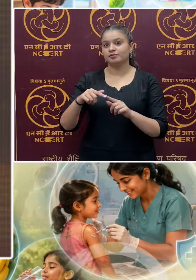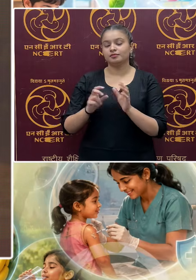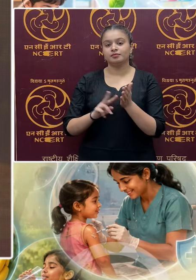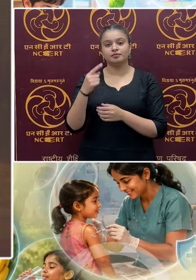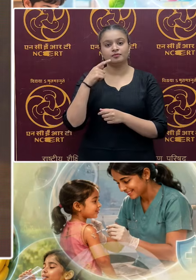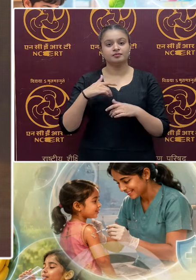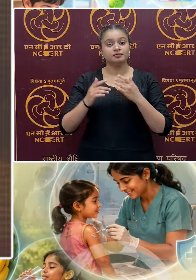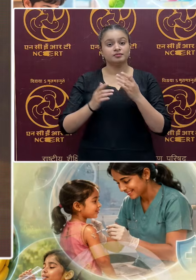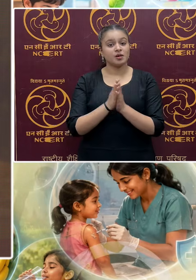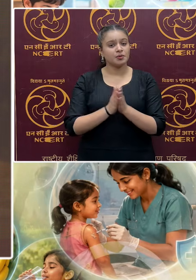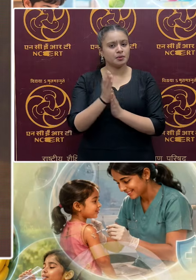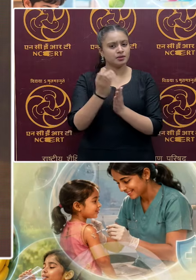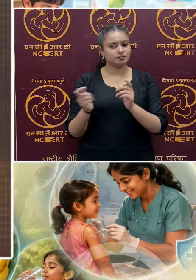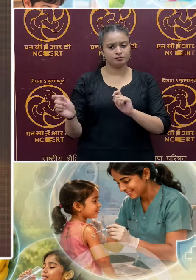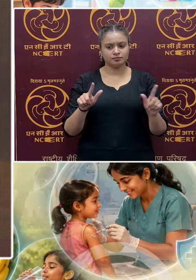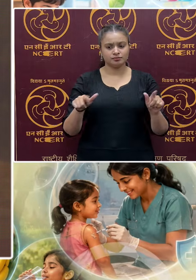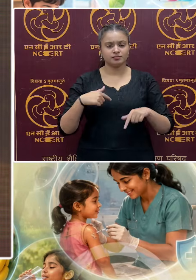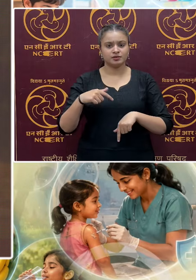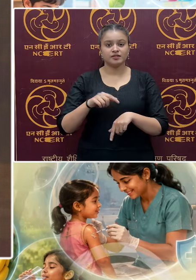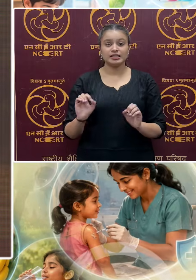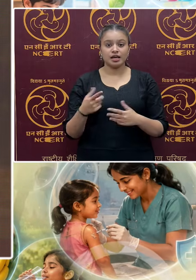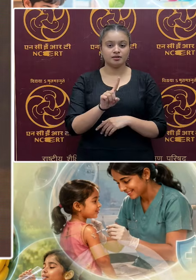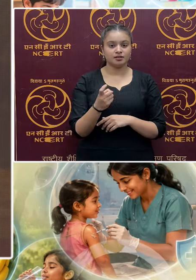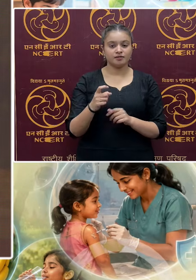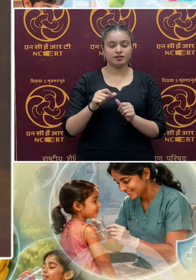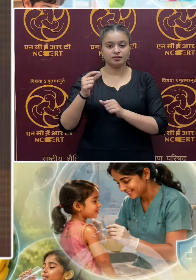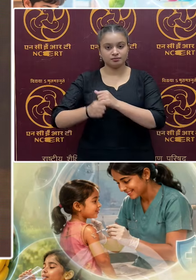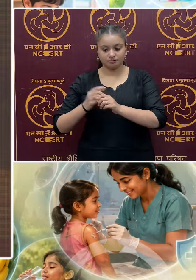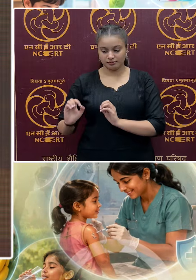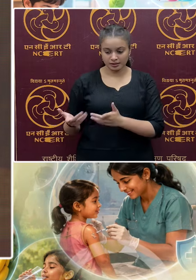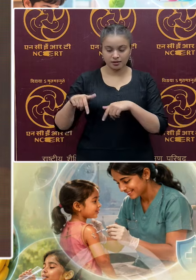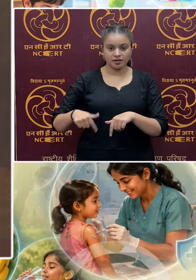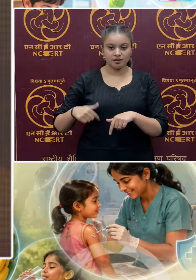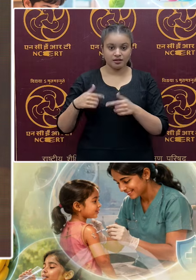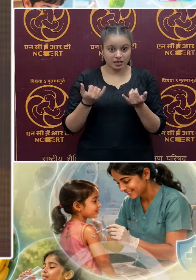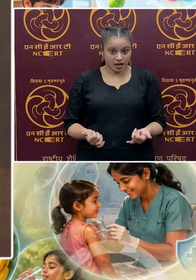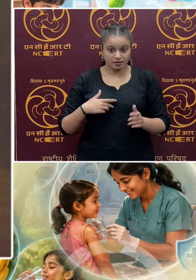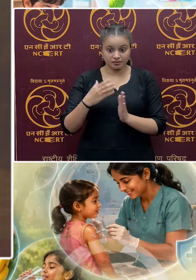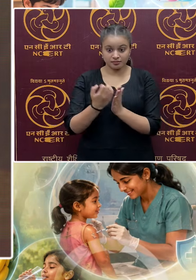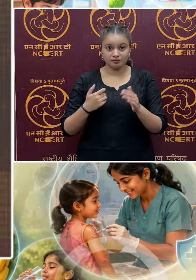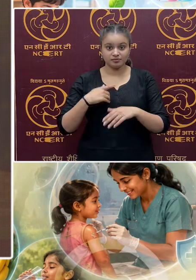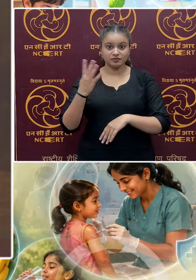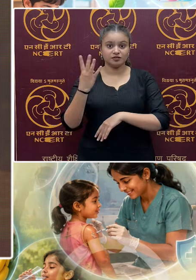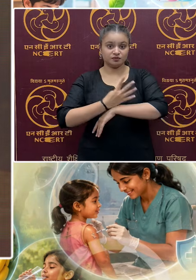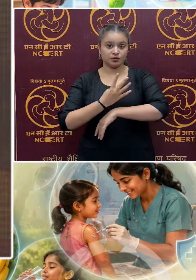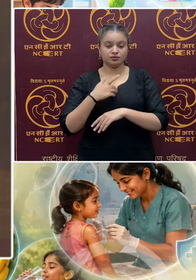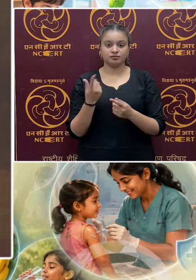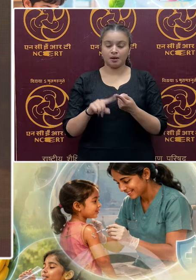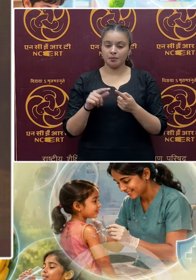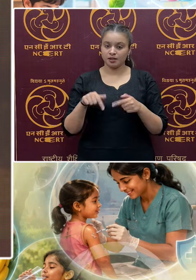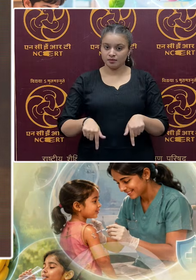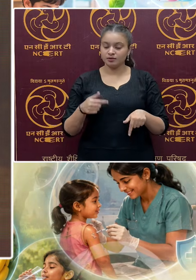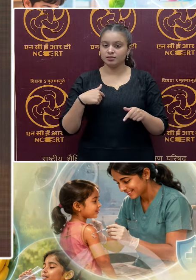one interesting series going on from 17th of August onwards. आज इस सीरीज़ का चौथा दिन है। हम